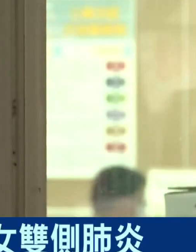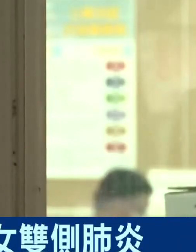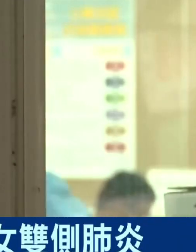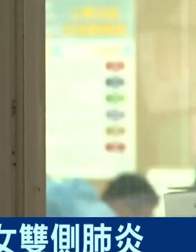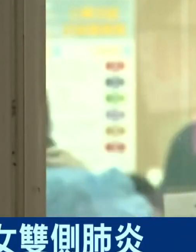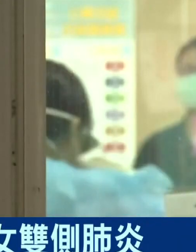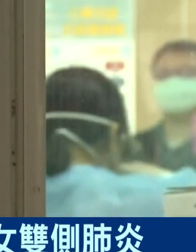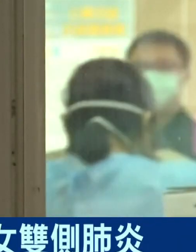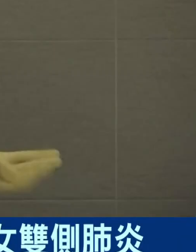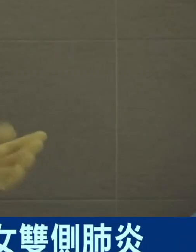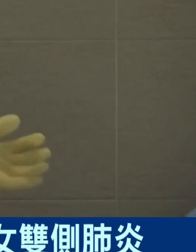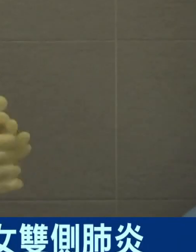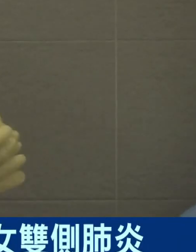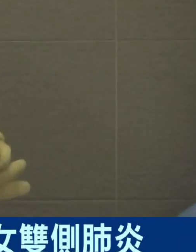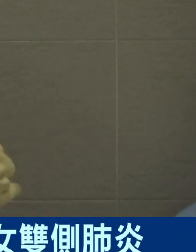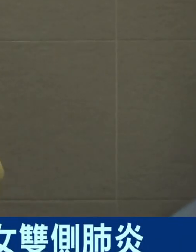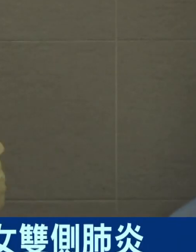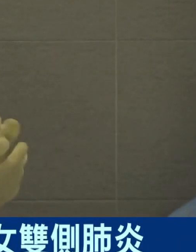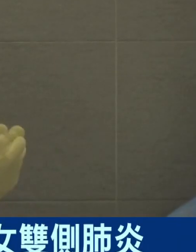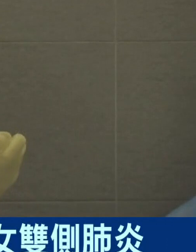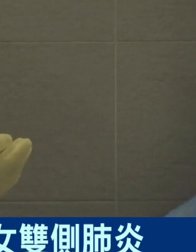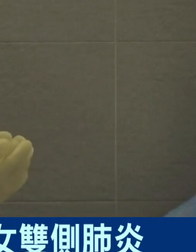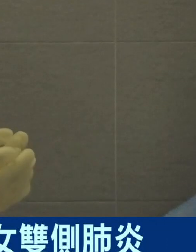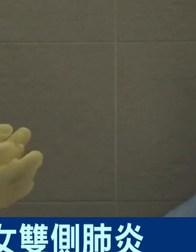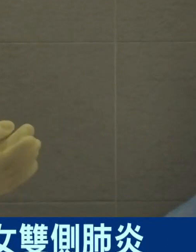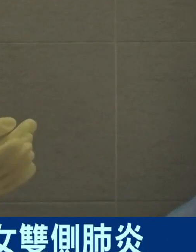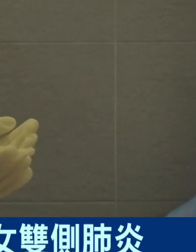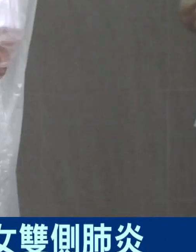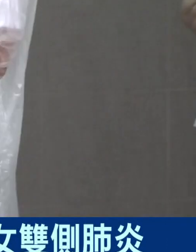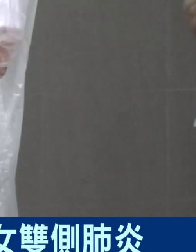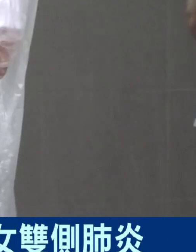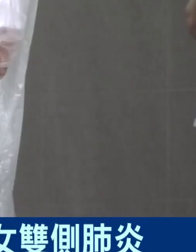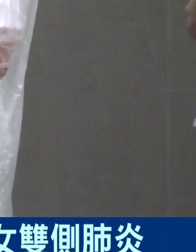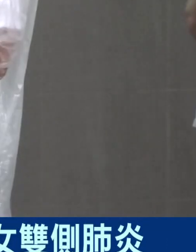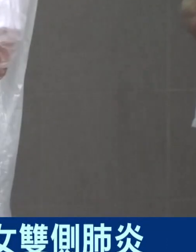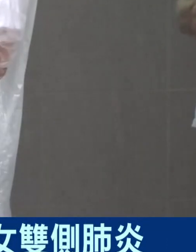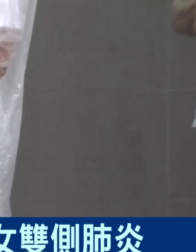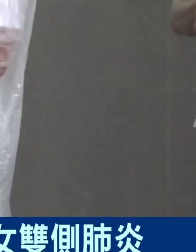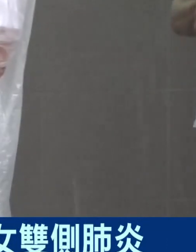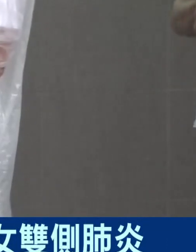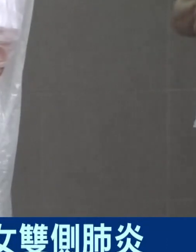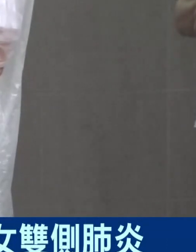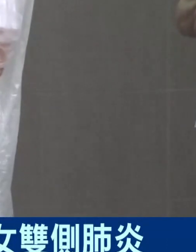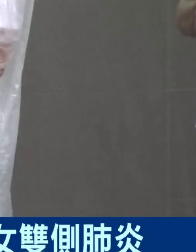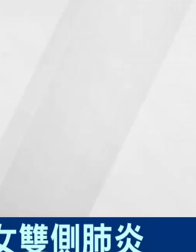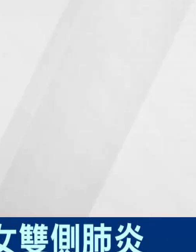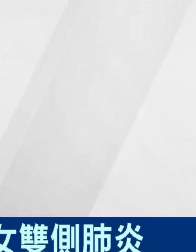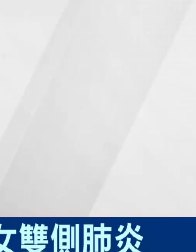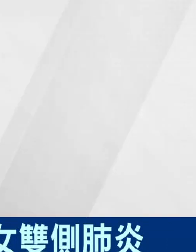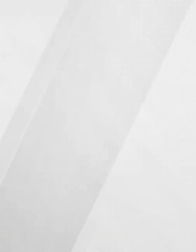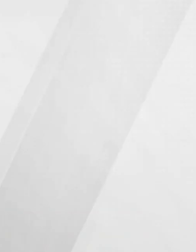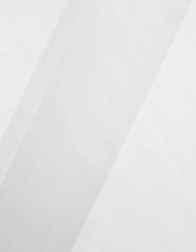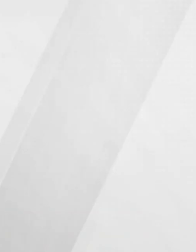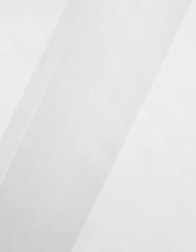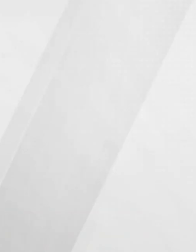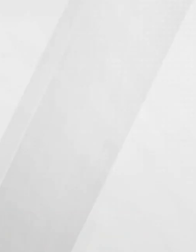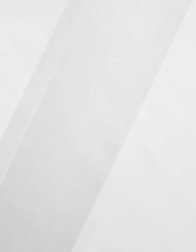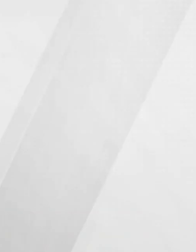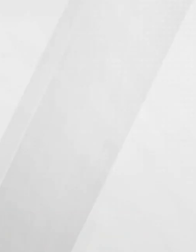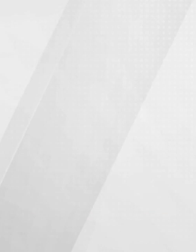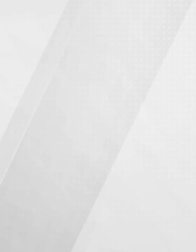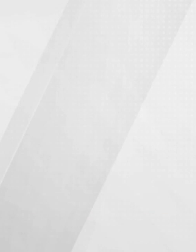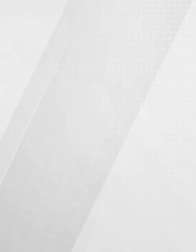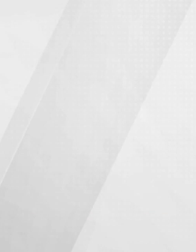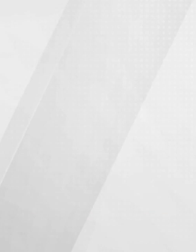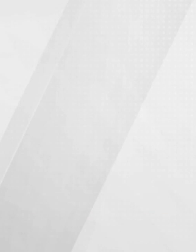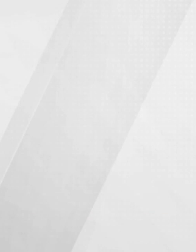日裁剪量低有关，指挥中心也公布10到19岁重症有3位有申请瑞德西韦，其中一名是北部